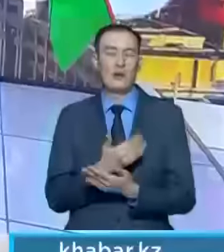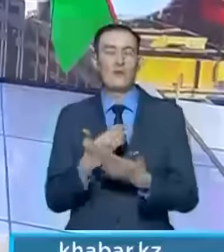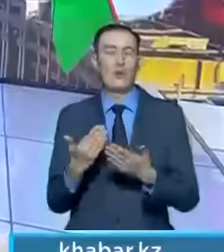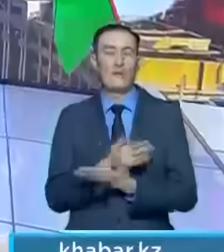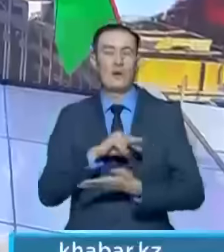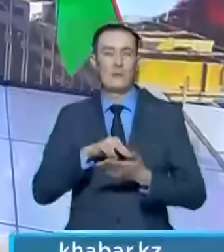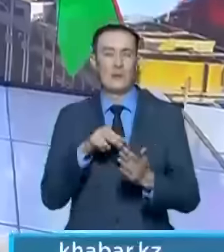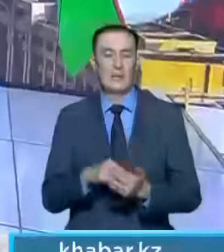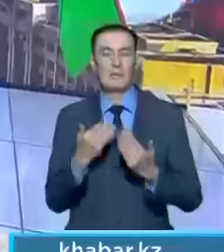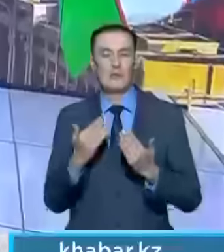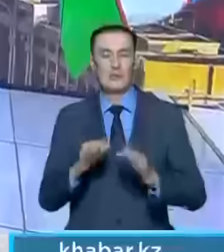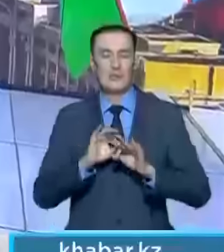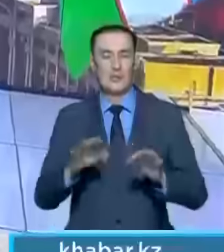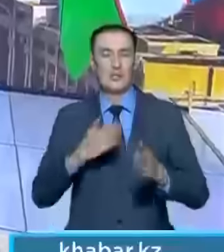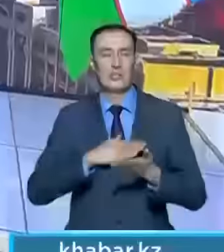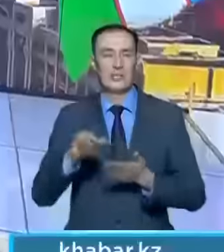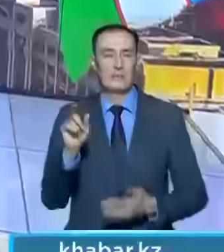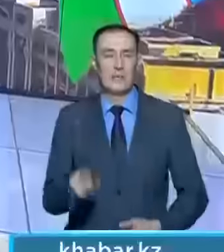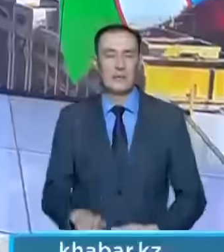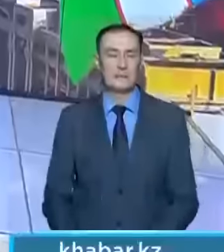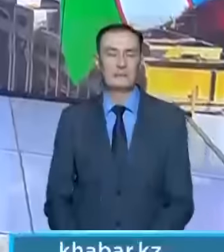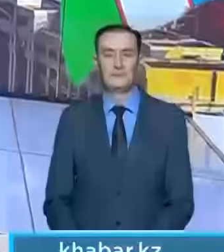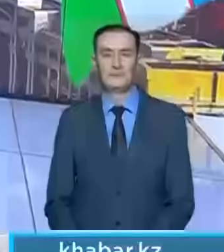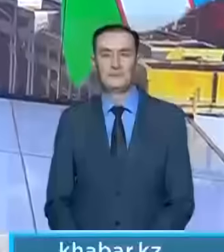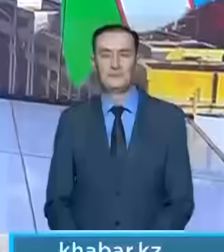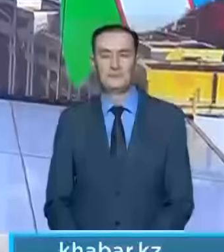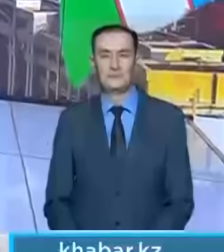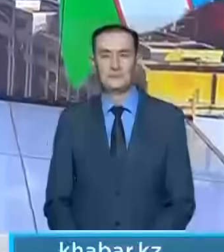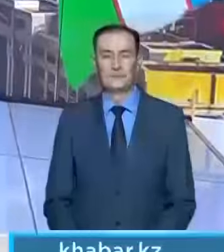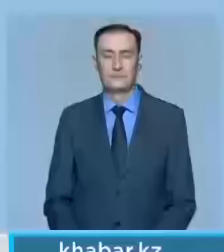планах детально расскажет моя коллега Айгуля Мантаева.